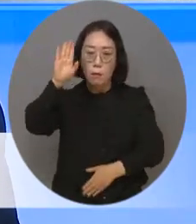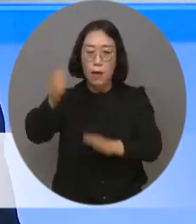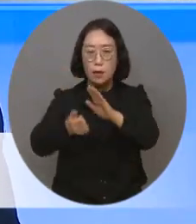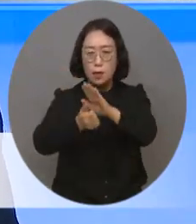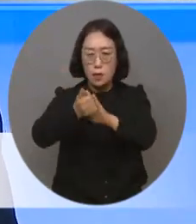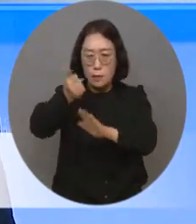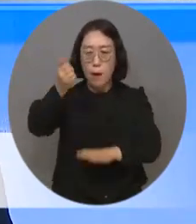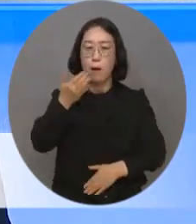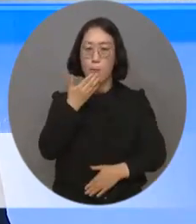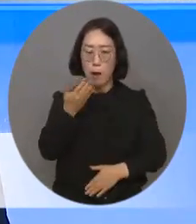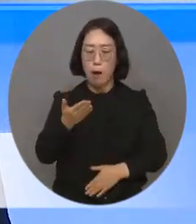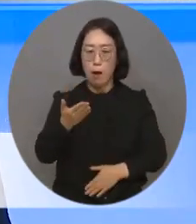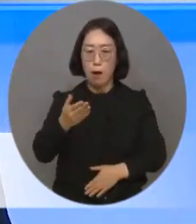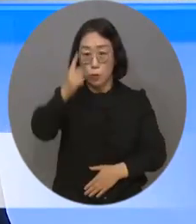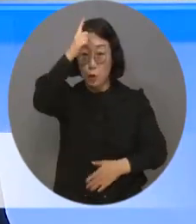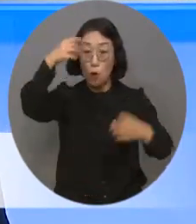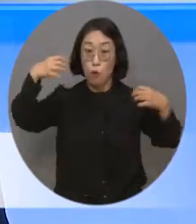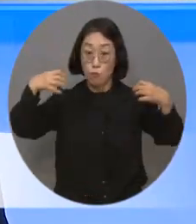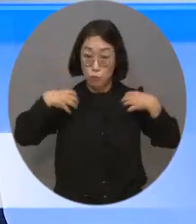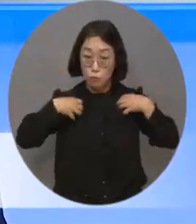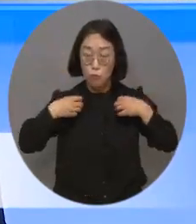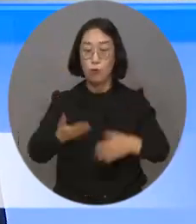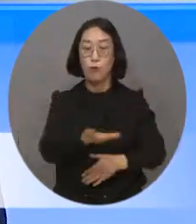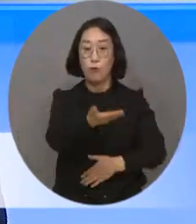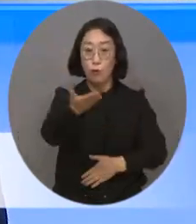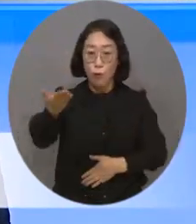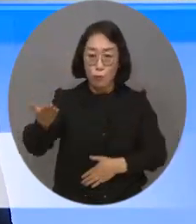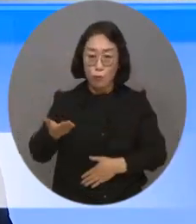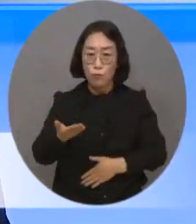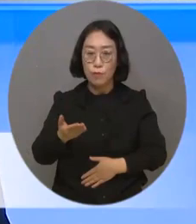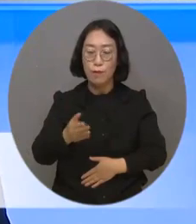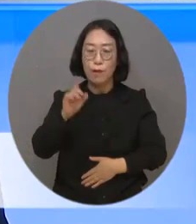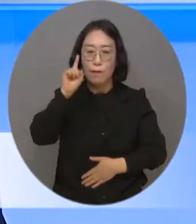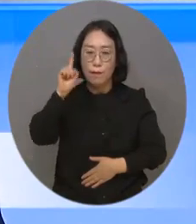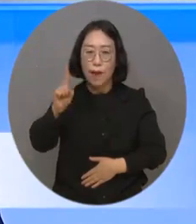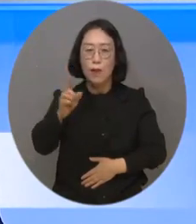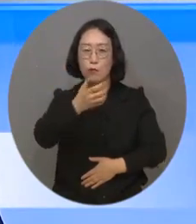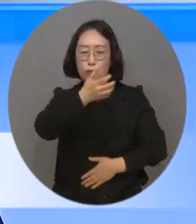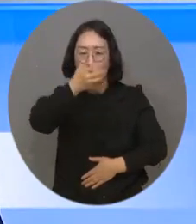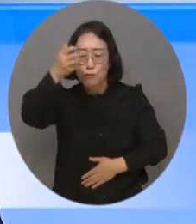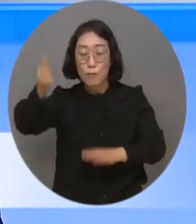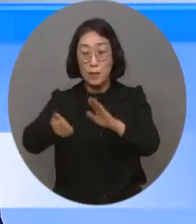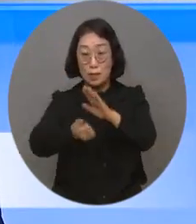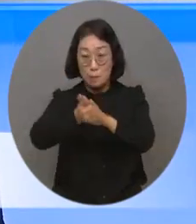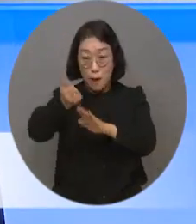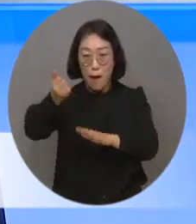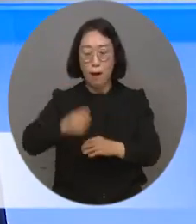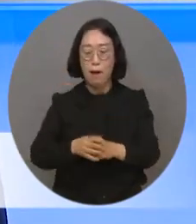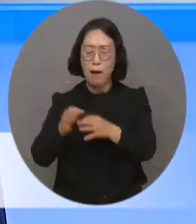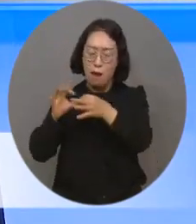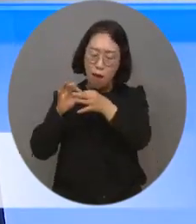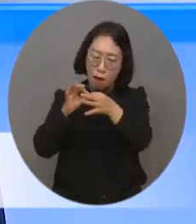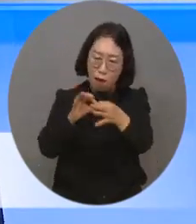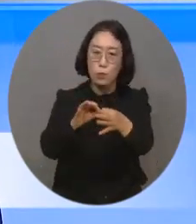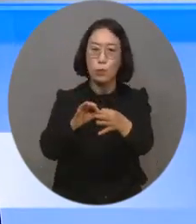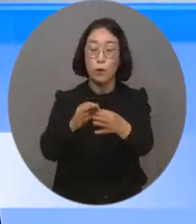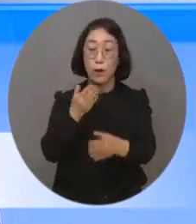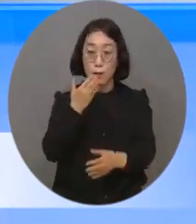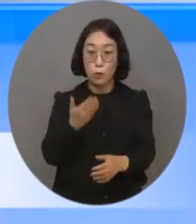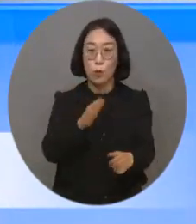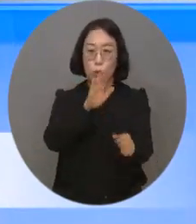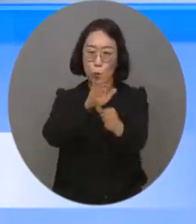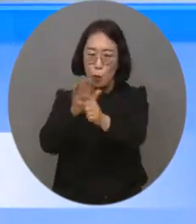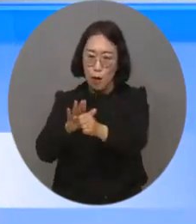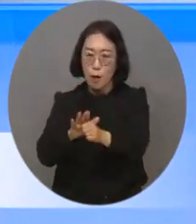커질 것입니다. 정부는 장애인분들의 내일을 향한 꿈이 보다 많은 분들께 이어질 수 있도록